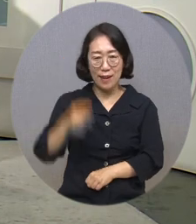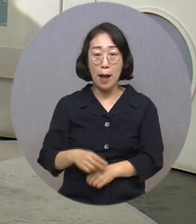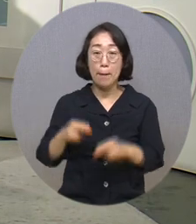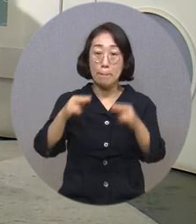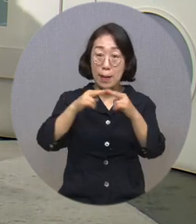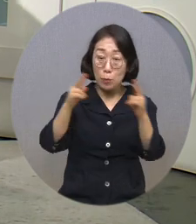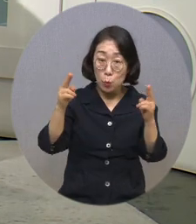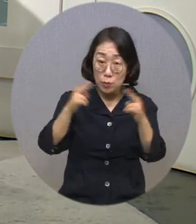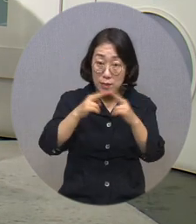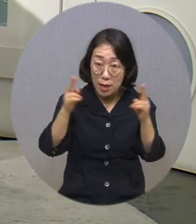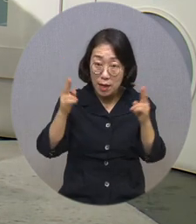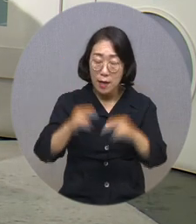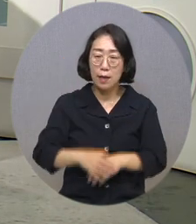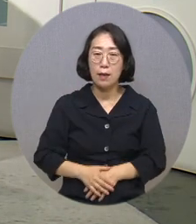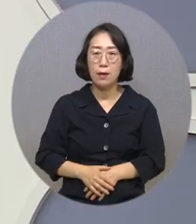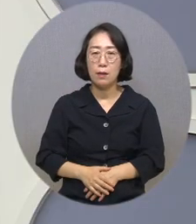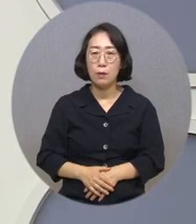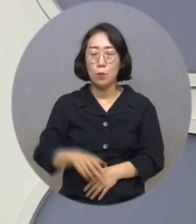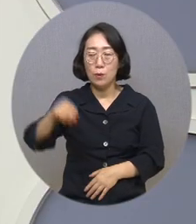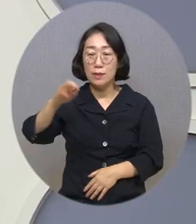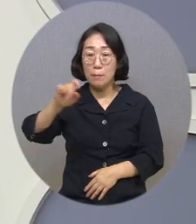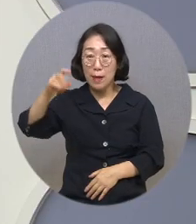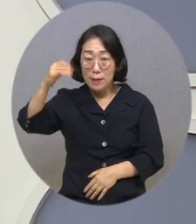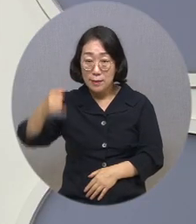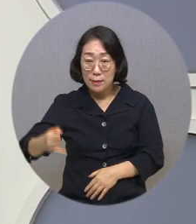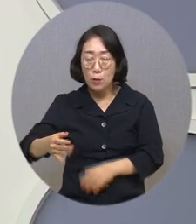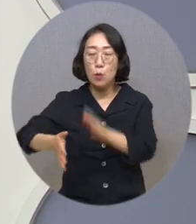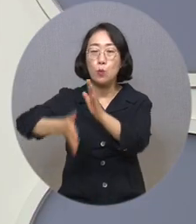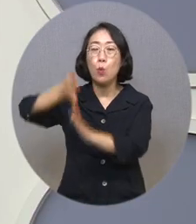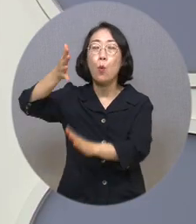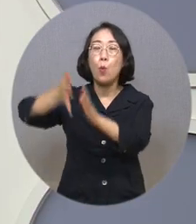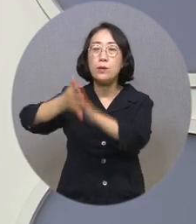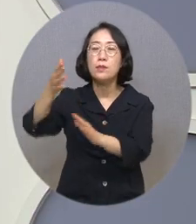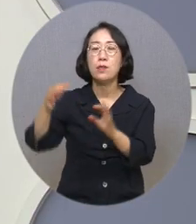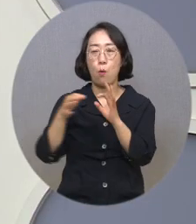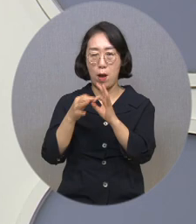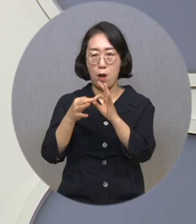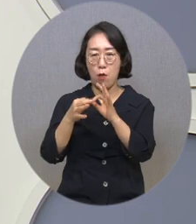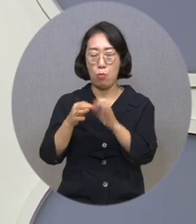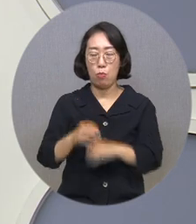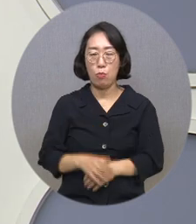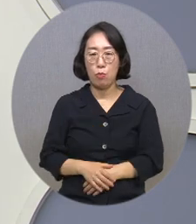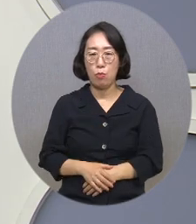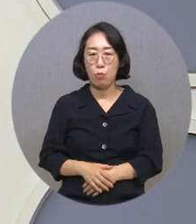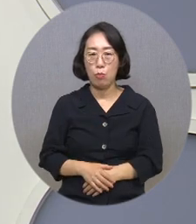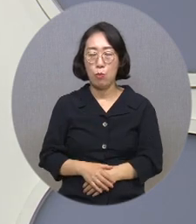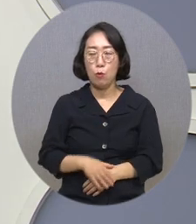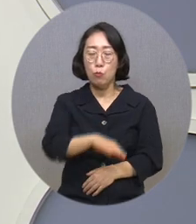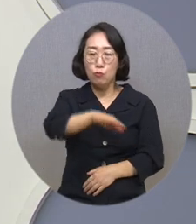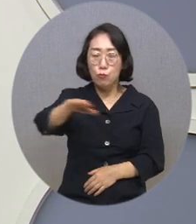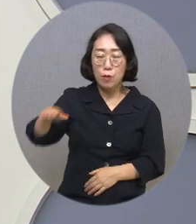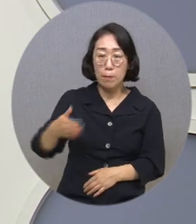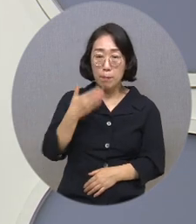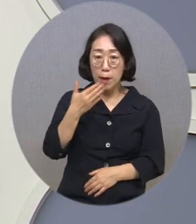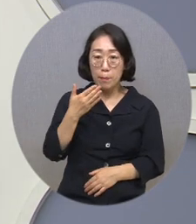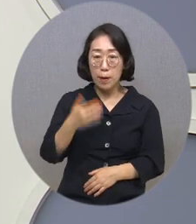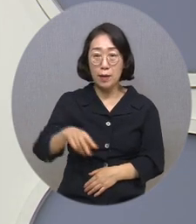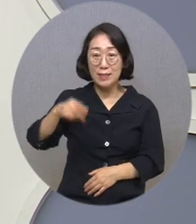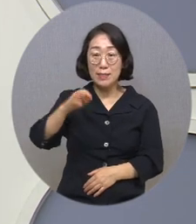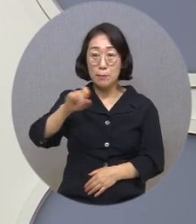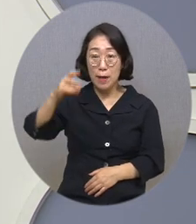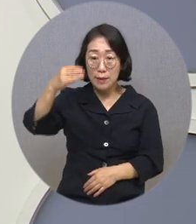분야 또는 이제 아까 스마트 시티라는 도시 분야 심지어 이제 우리나라가 저는 할 수 있다면 스마트